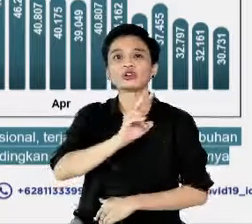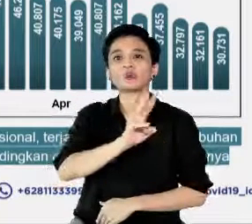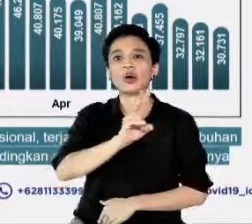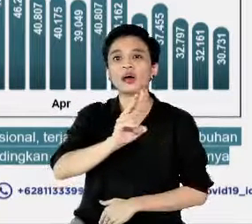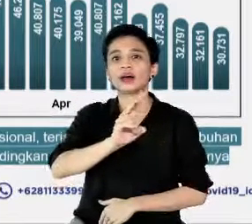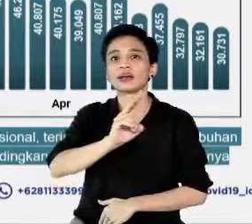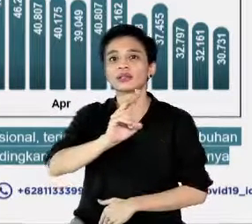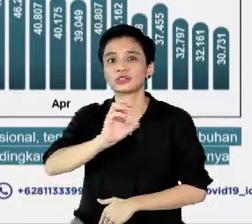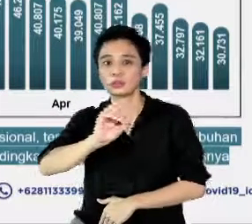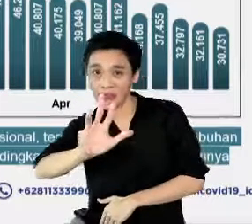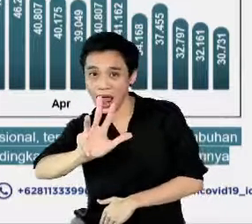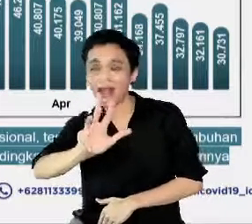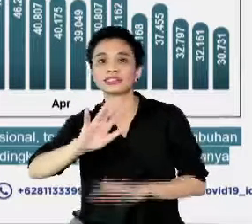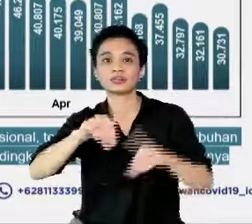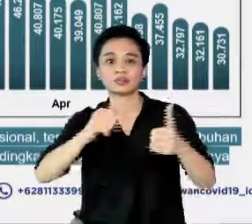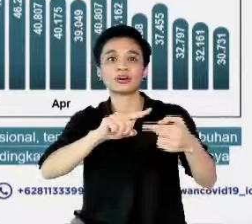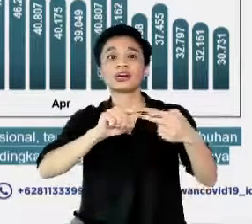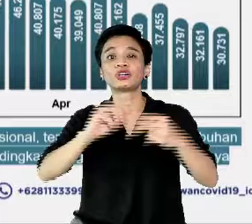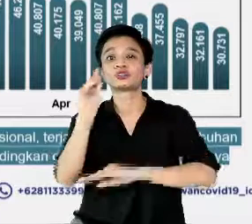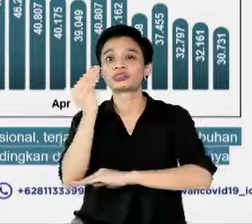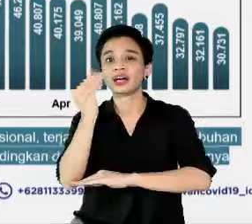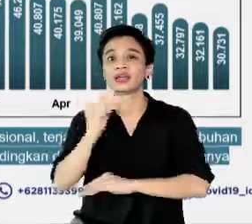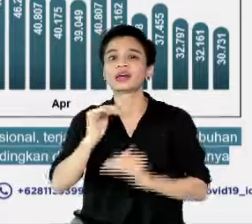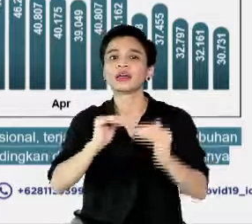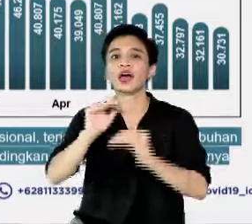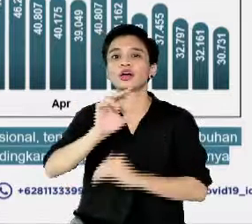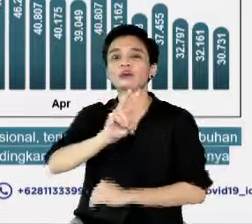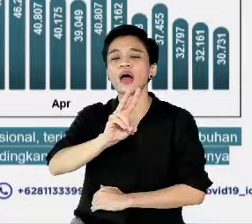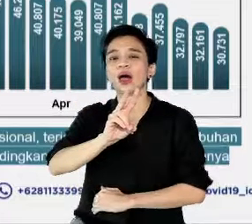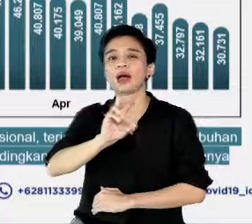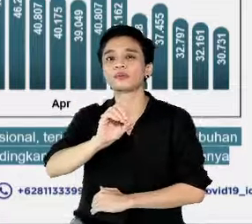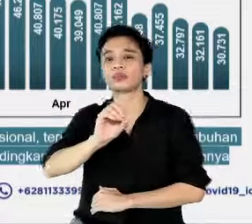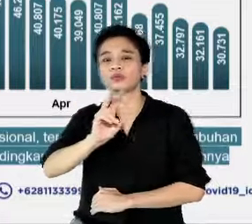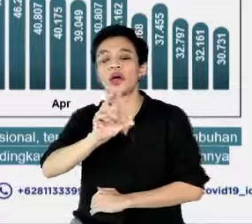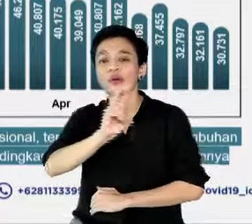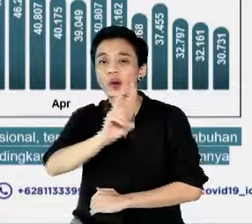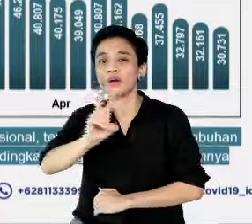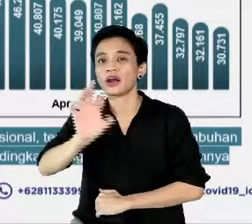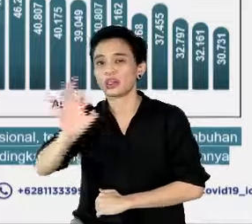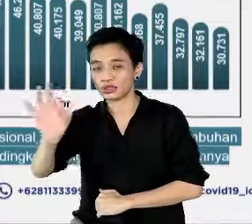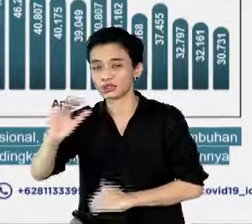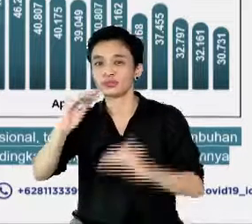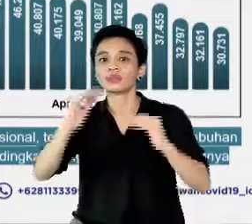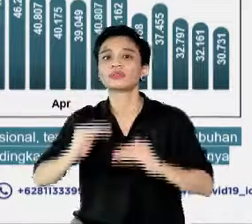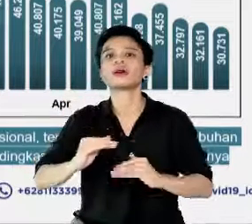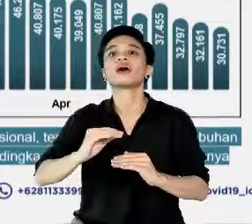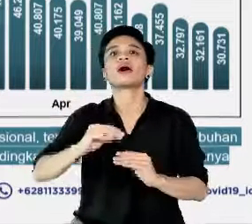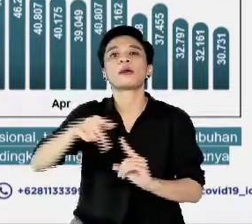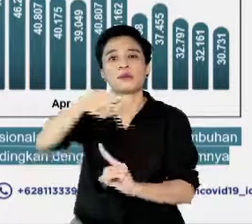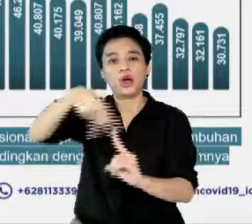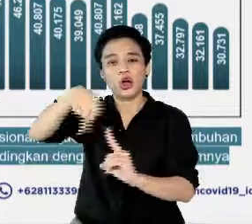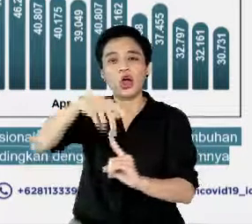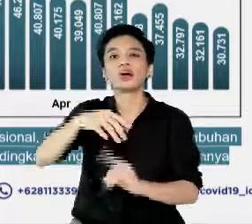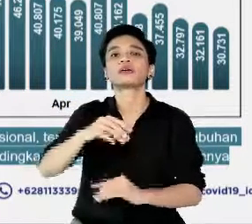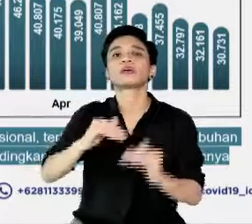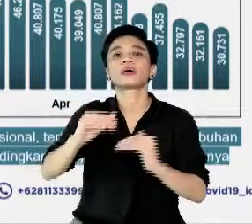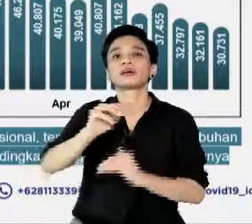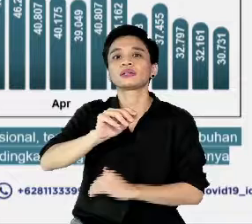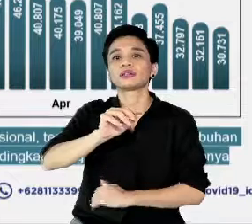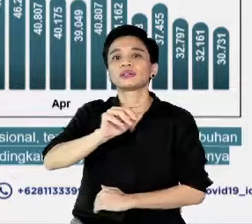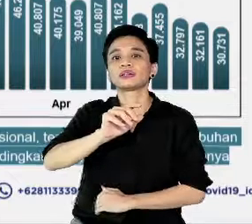2209 kesembuhan DKI Jakarta naik 2209 Kepulauan Riau naik